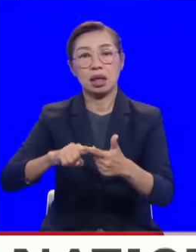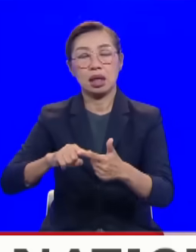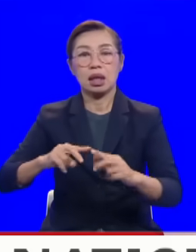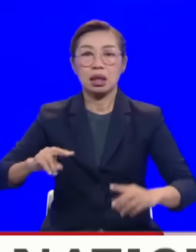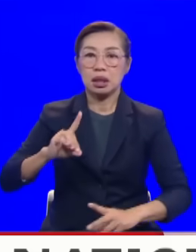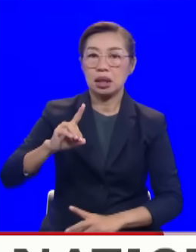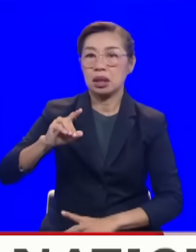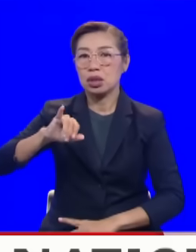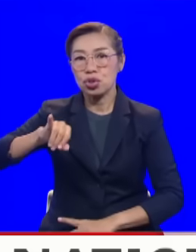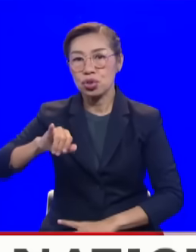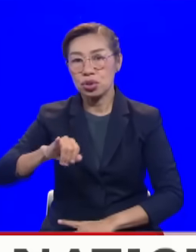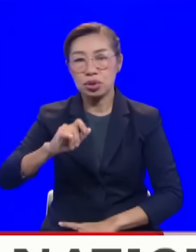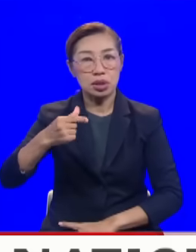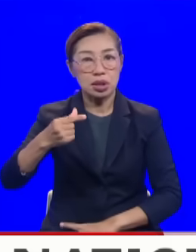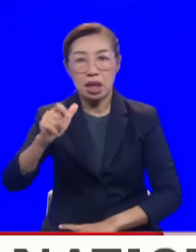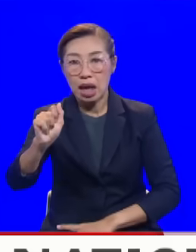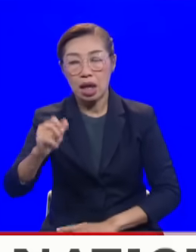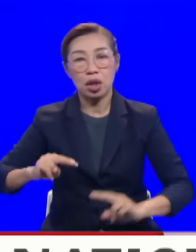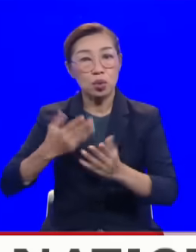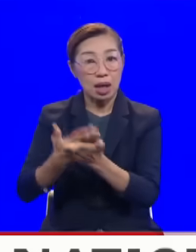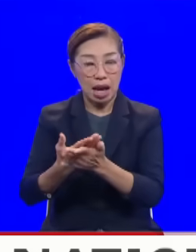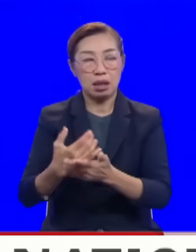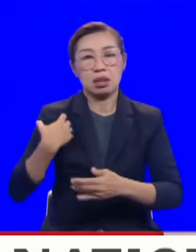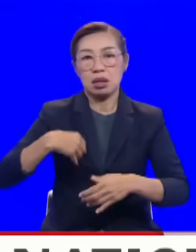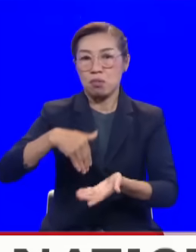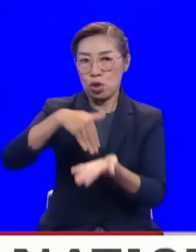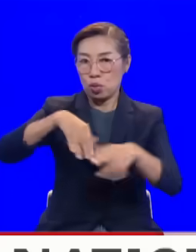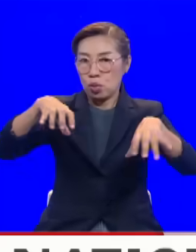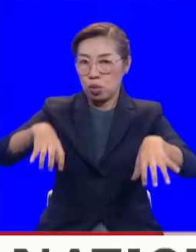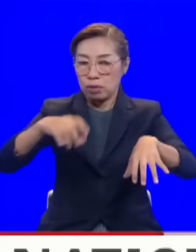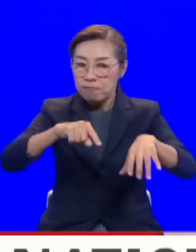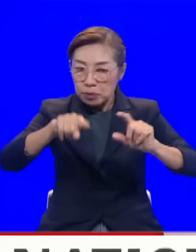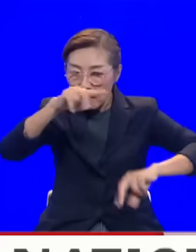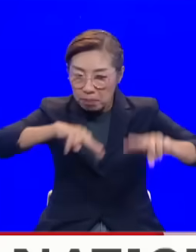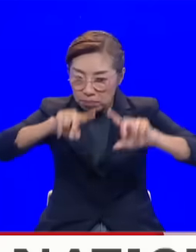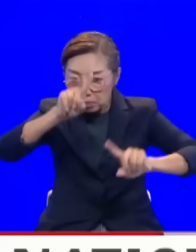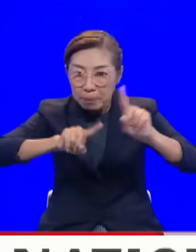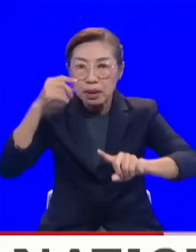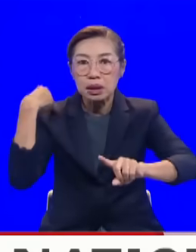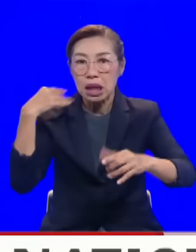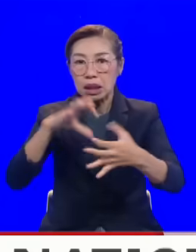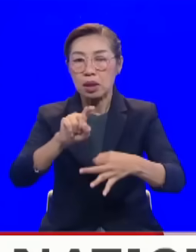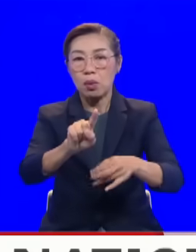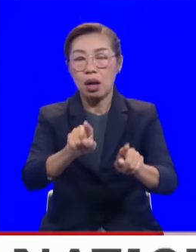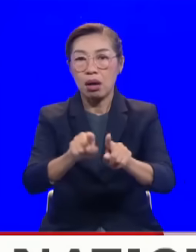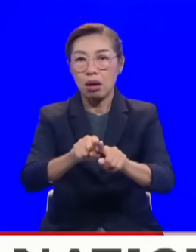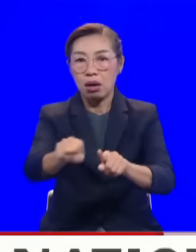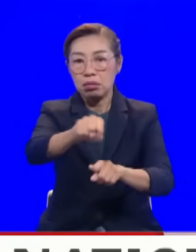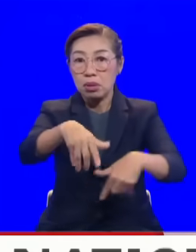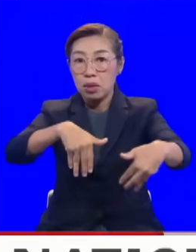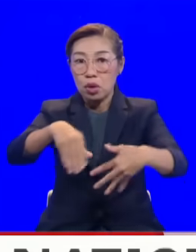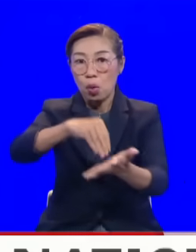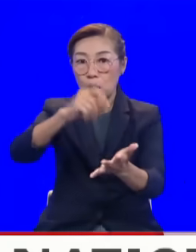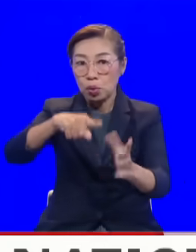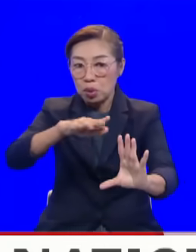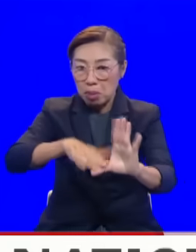งการคลังตั้งวอลลุ่มขึ้นมา2จุดนะครับเราก็มอนิเตอร์อยู่ตลอดเวลานะครับเป็นการมอนิเตอร์ในเรื่องของโหลดของการเข้าของประชาช